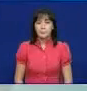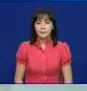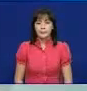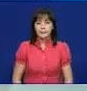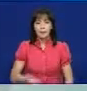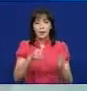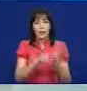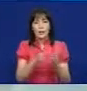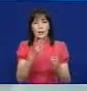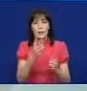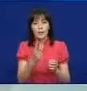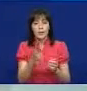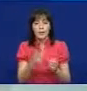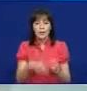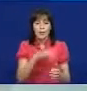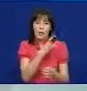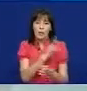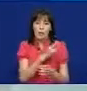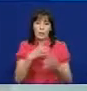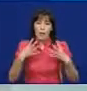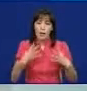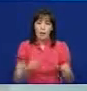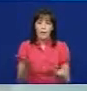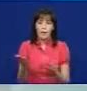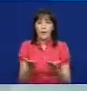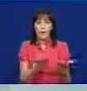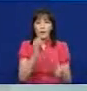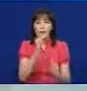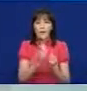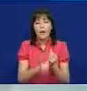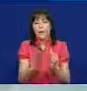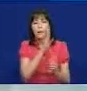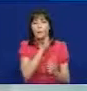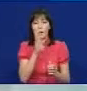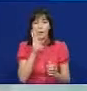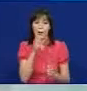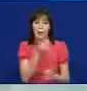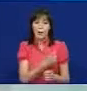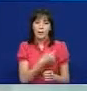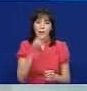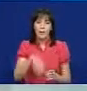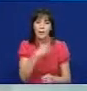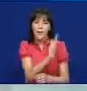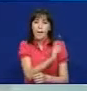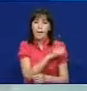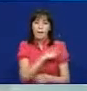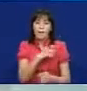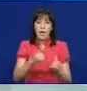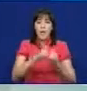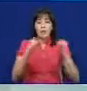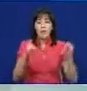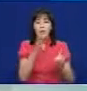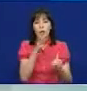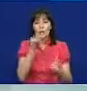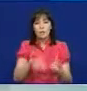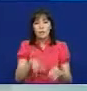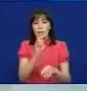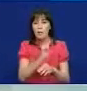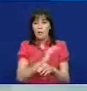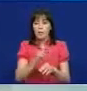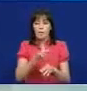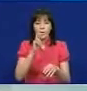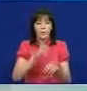62 тамырын еп, сәбейін амандықты әлделуге әрбір ақжаулық тоқыштар. Алайда медицинаның жетілген заманында емді дәргерден